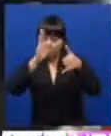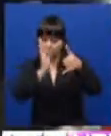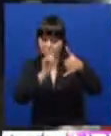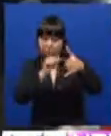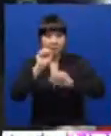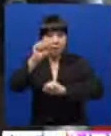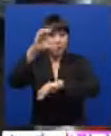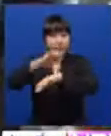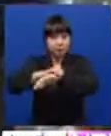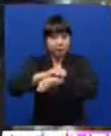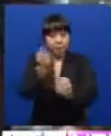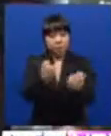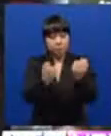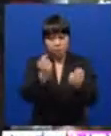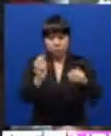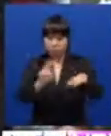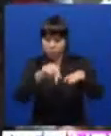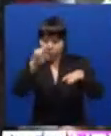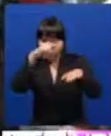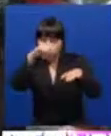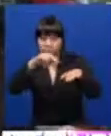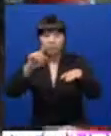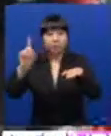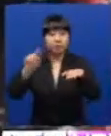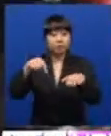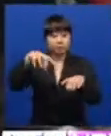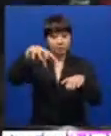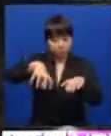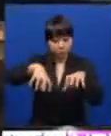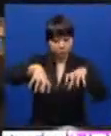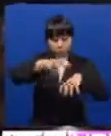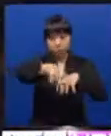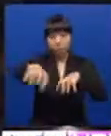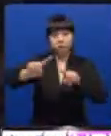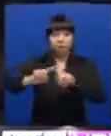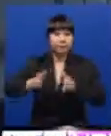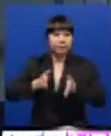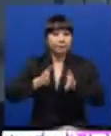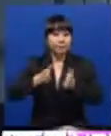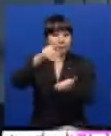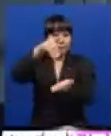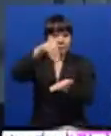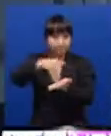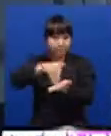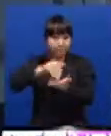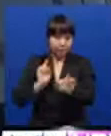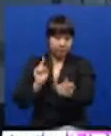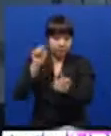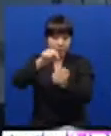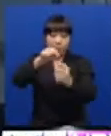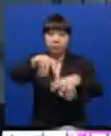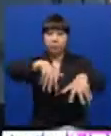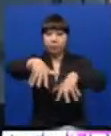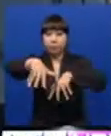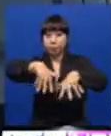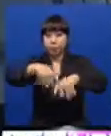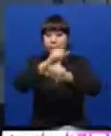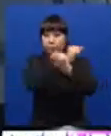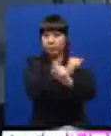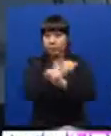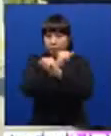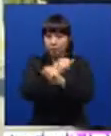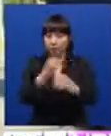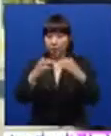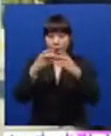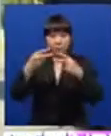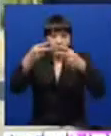ยานพาหนะต้องสงสัยโดยเฉพาะจุดตรวจจุดประกาศในเส้นทางหลักที่จะผ่านเข้าเขตเมืองเพื่อป้องกันกลุ่มคน